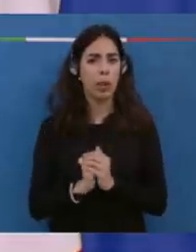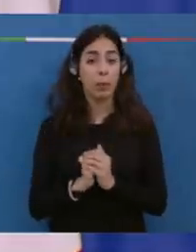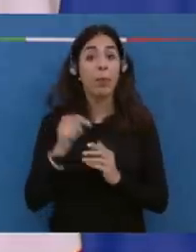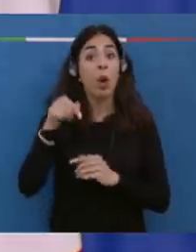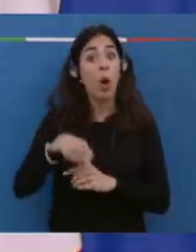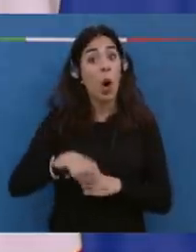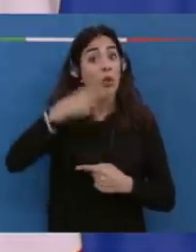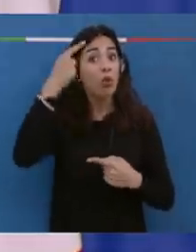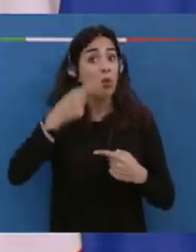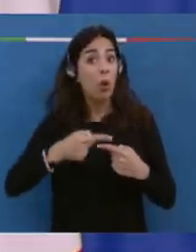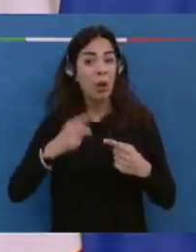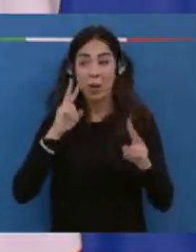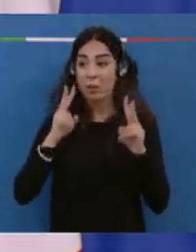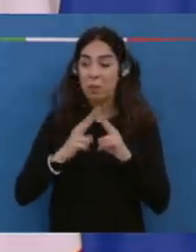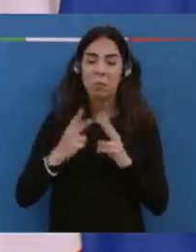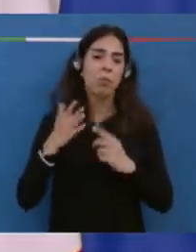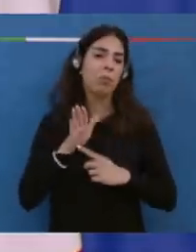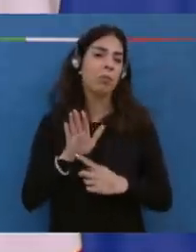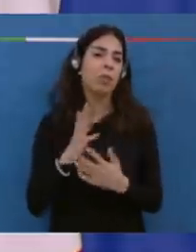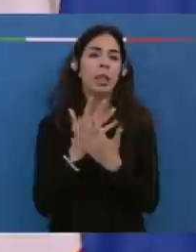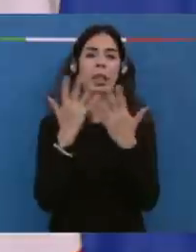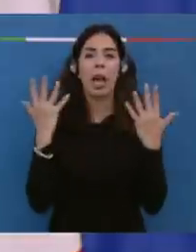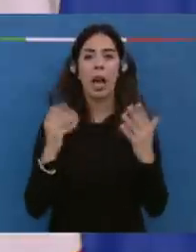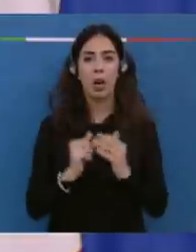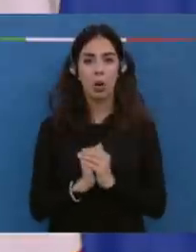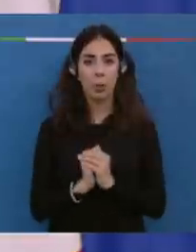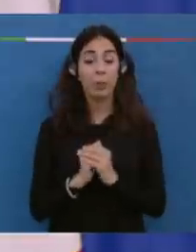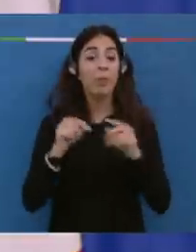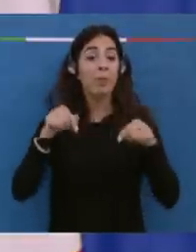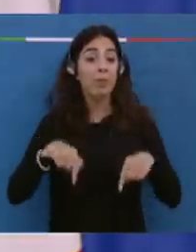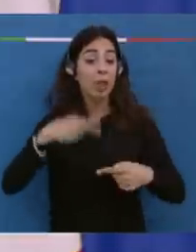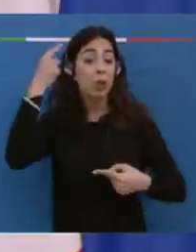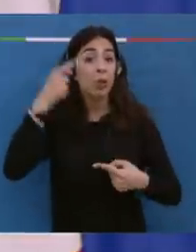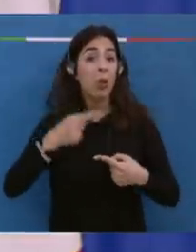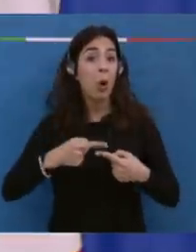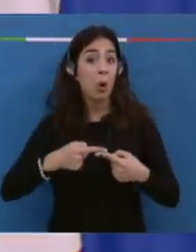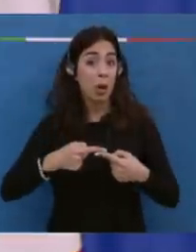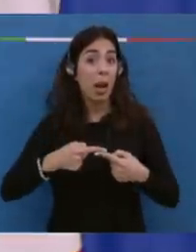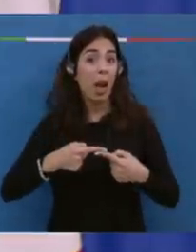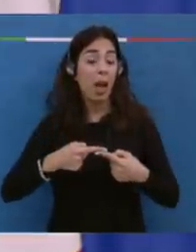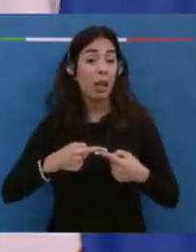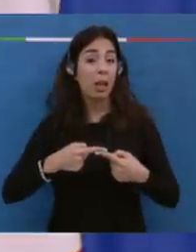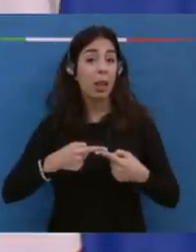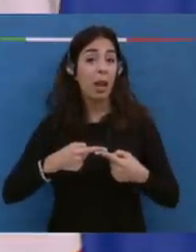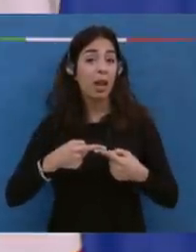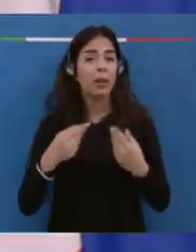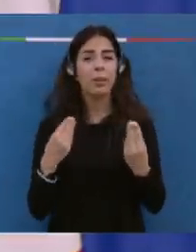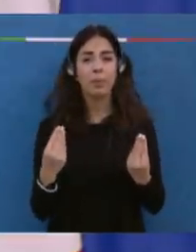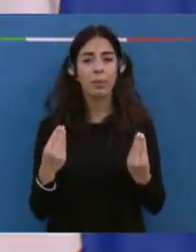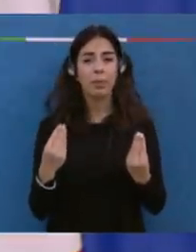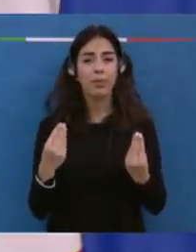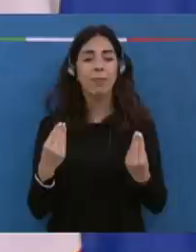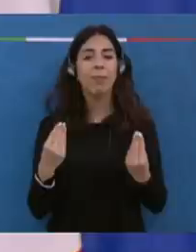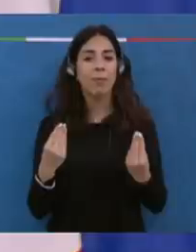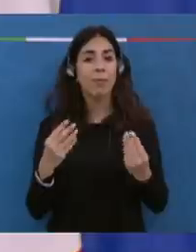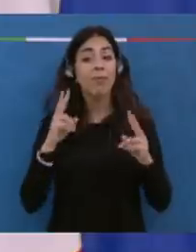di oggi lo dimostra è una giornata che ha visto l'incontro di una significativa